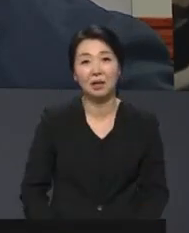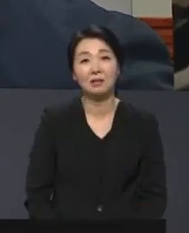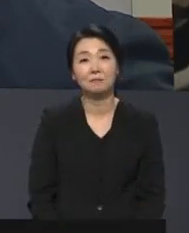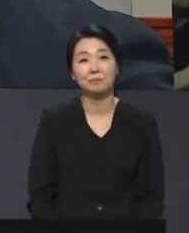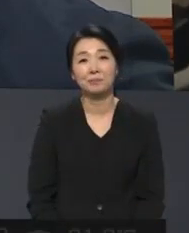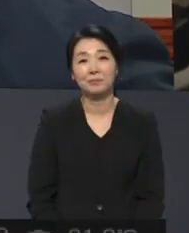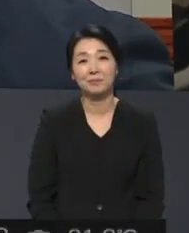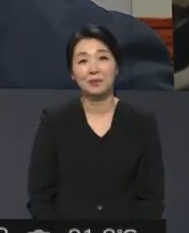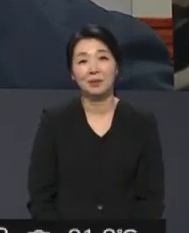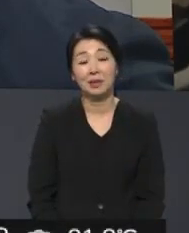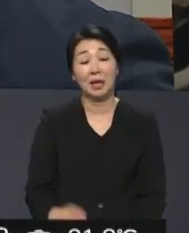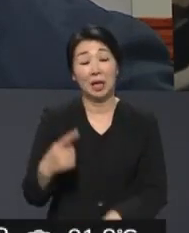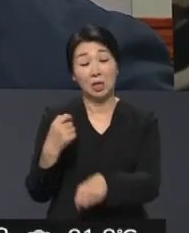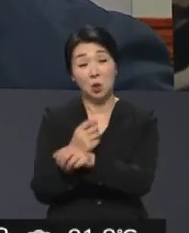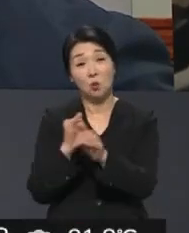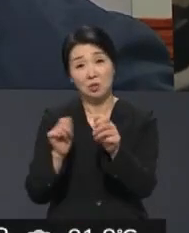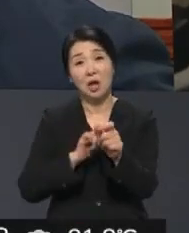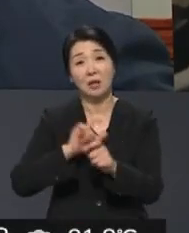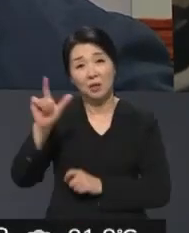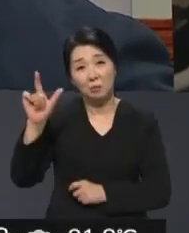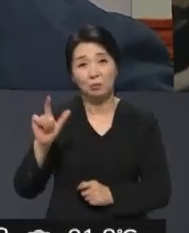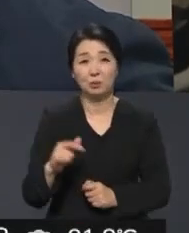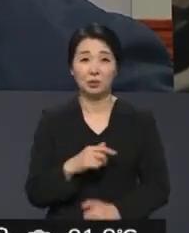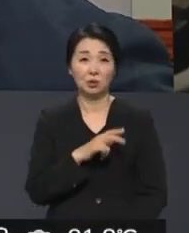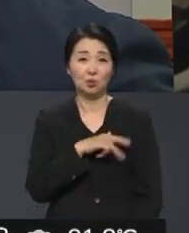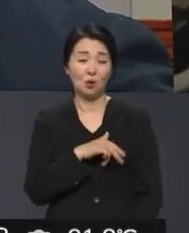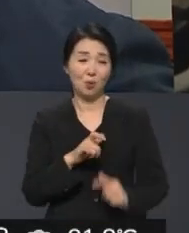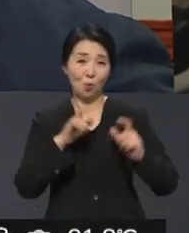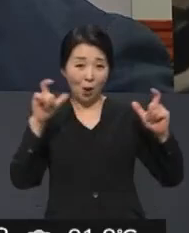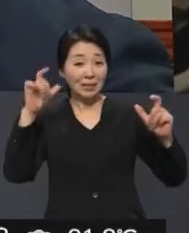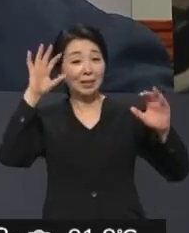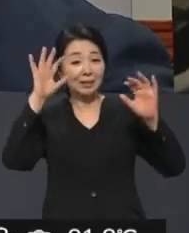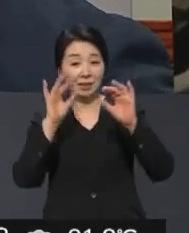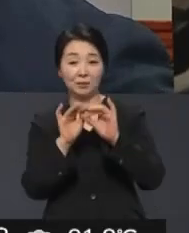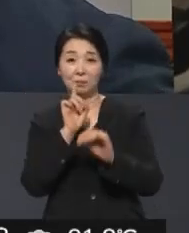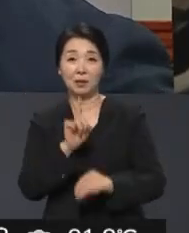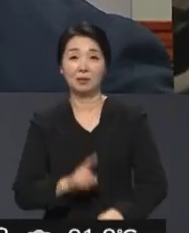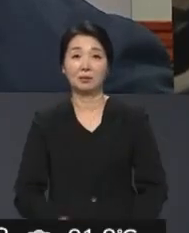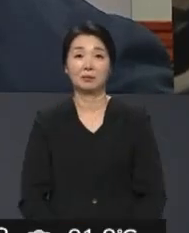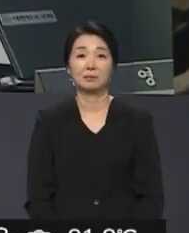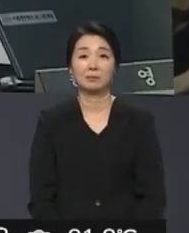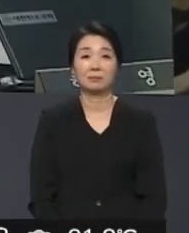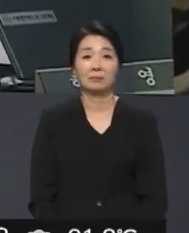다만 학자들의 대부분은요, 오히려 의원 정수 확대에 찬성한다고 했습니다.